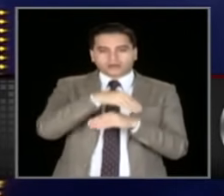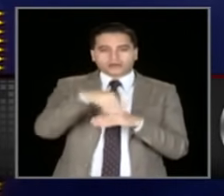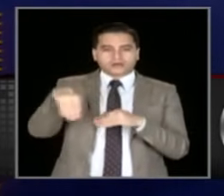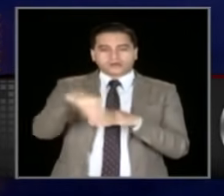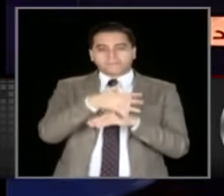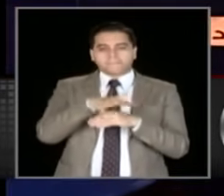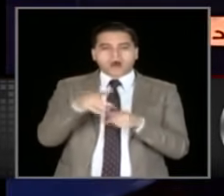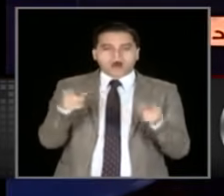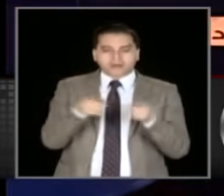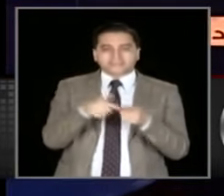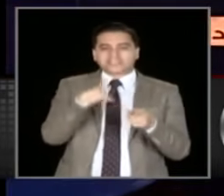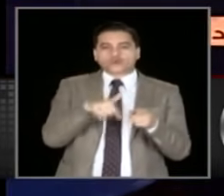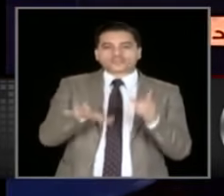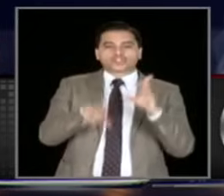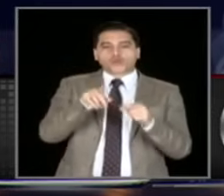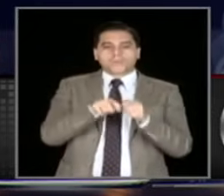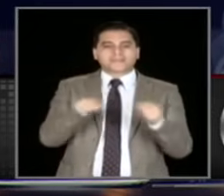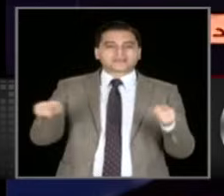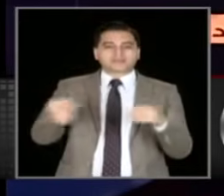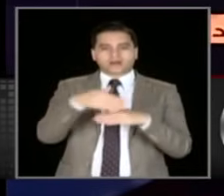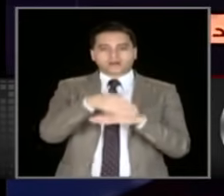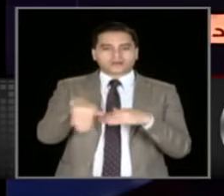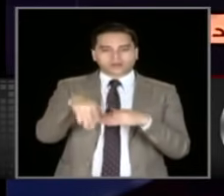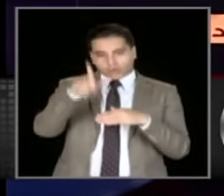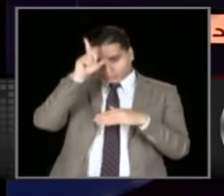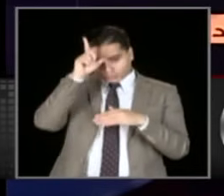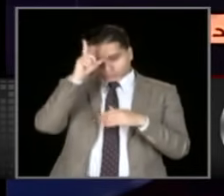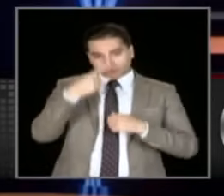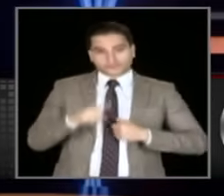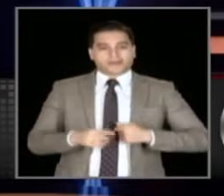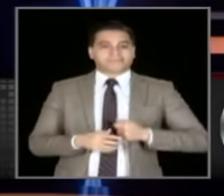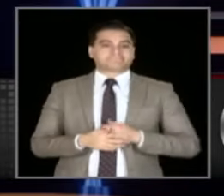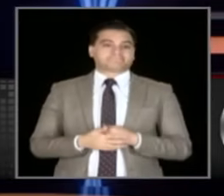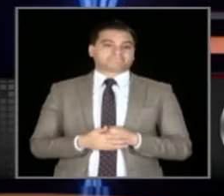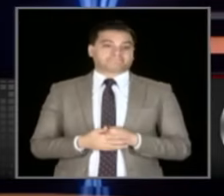26 كيلومتر. إجابتك؟ الأردن.